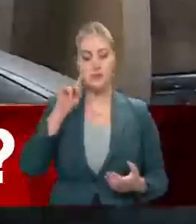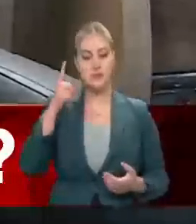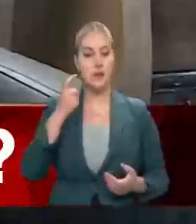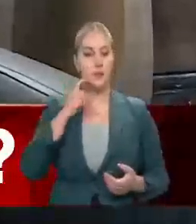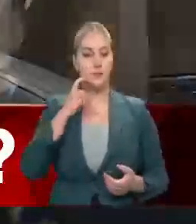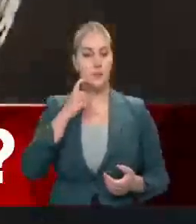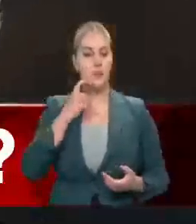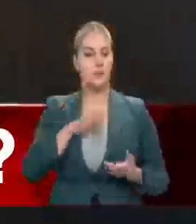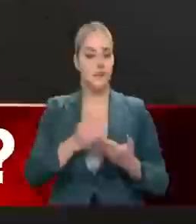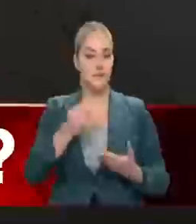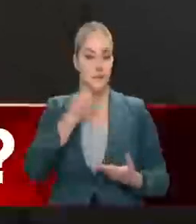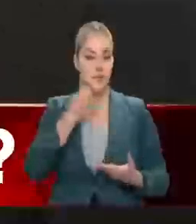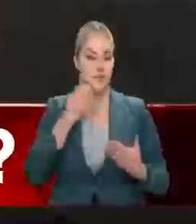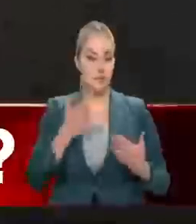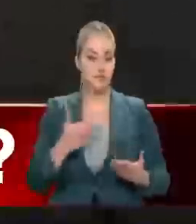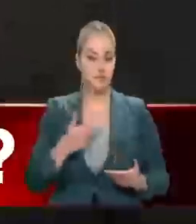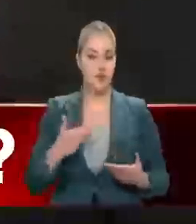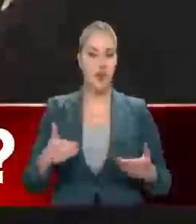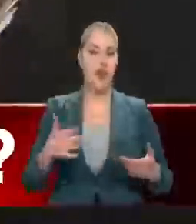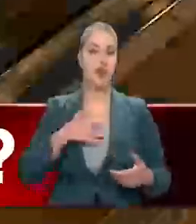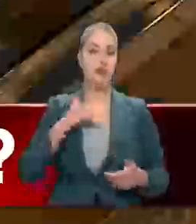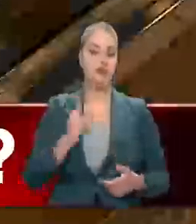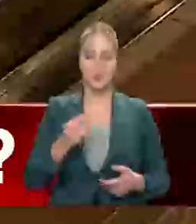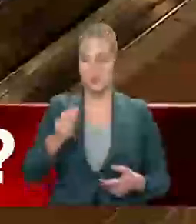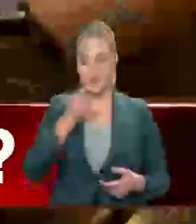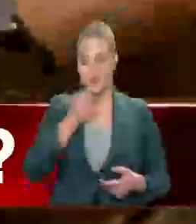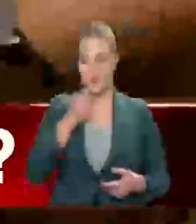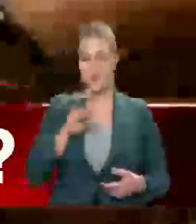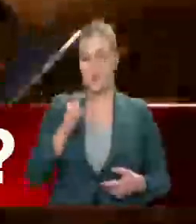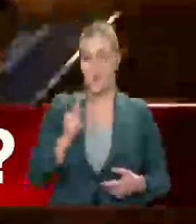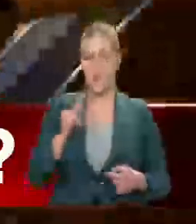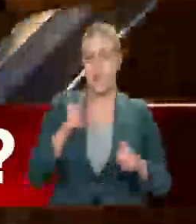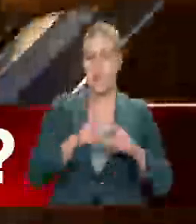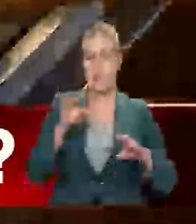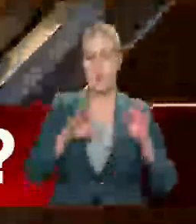kızartması yedim vallahi acımadık yedik ya bu sefer